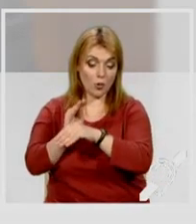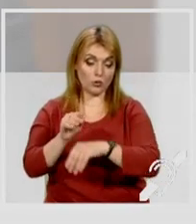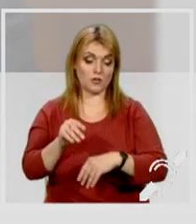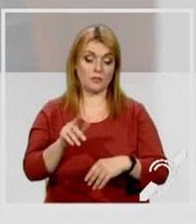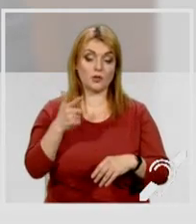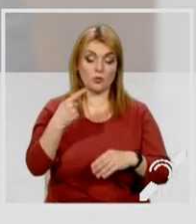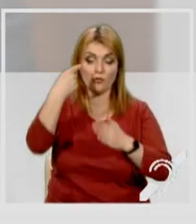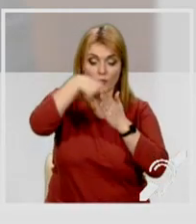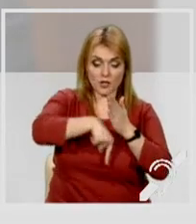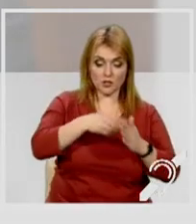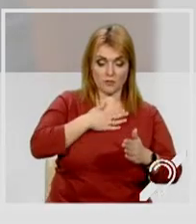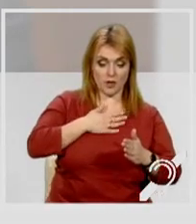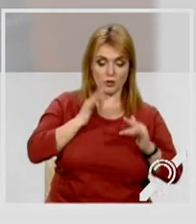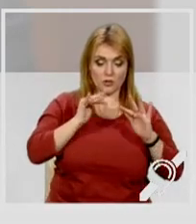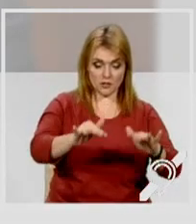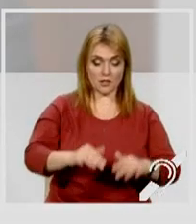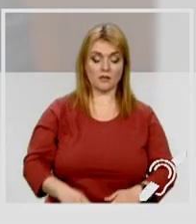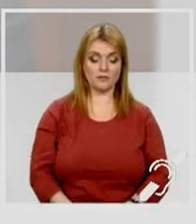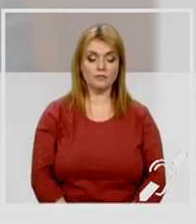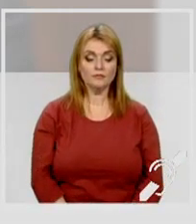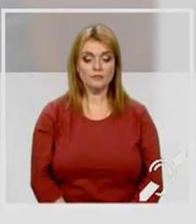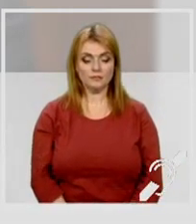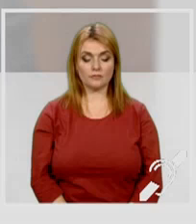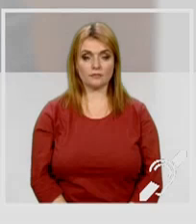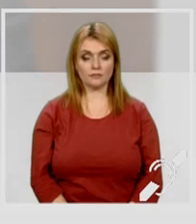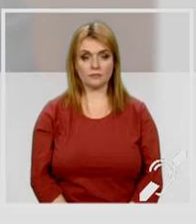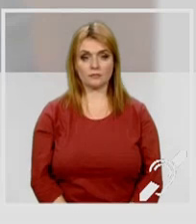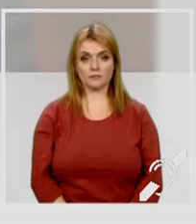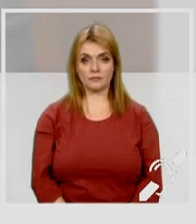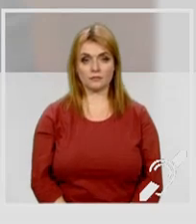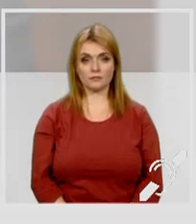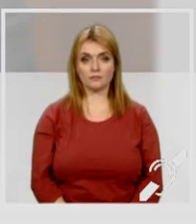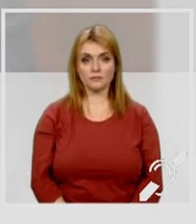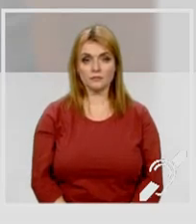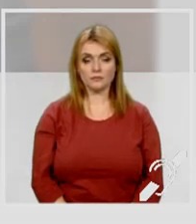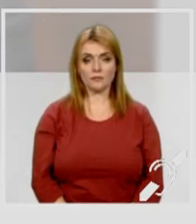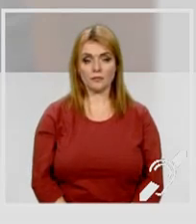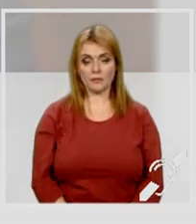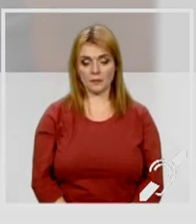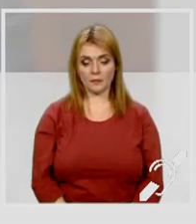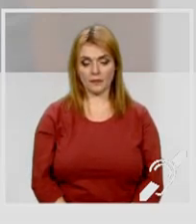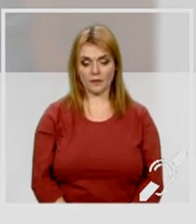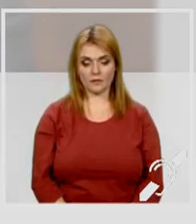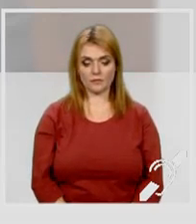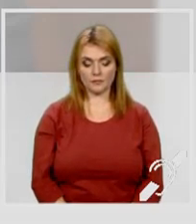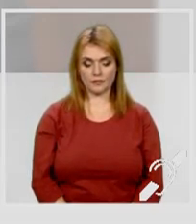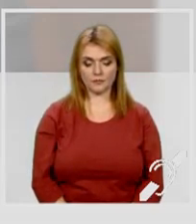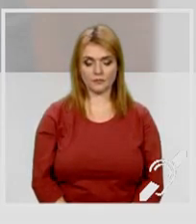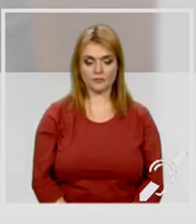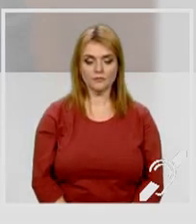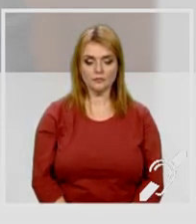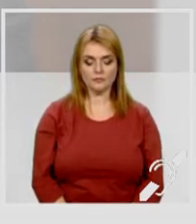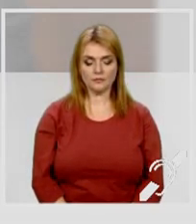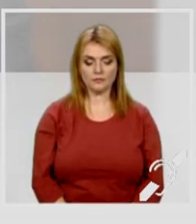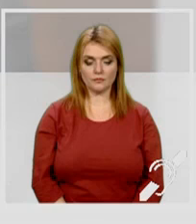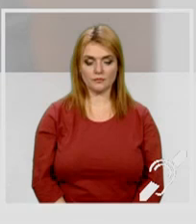de constatare. Drept că mie nu-mi este clar din scrisoare dacă se dorește mai mult îmbunătățirea situației din acel domeniu sau, pur